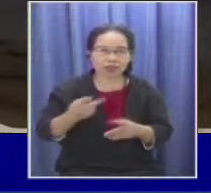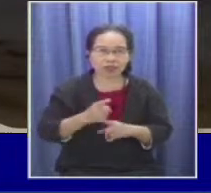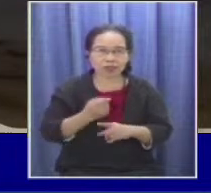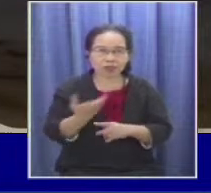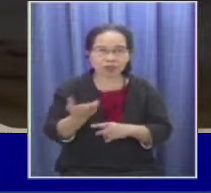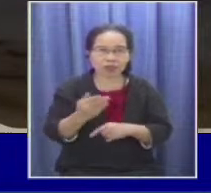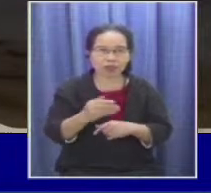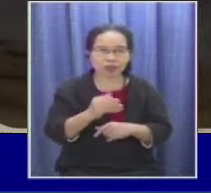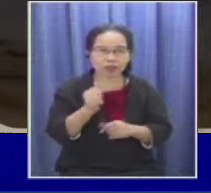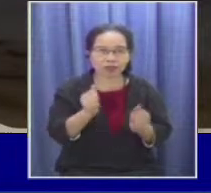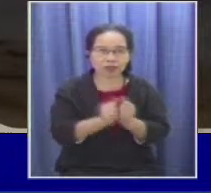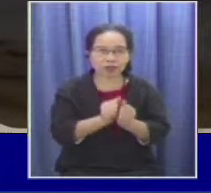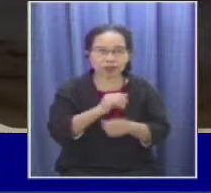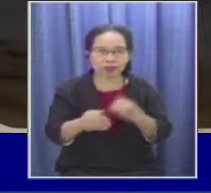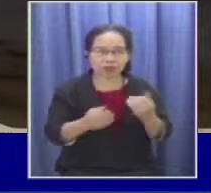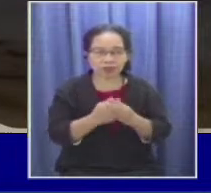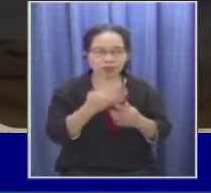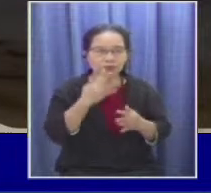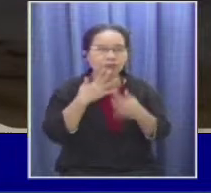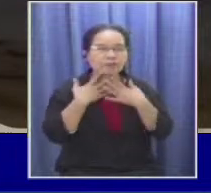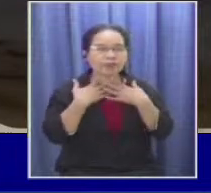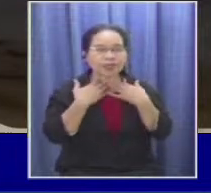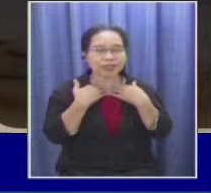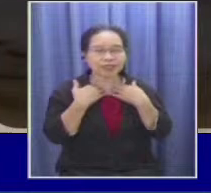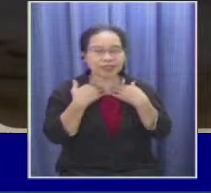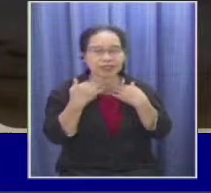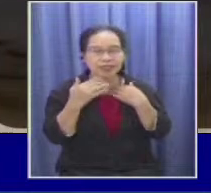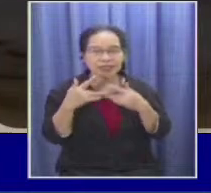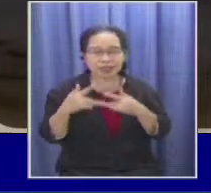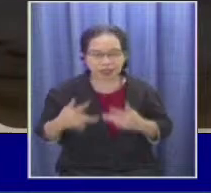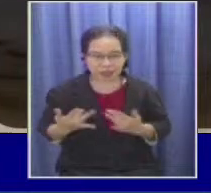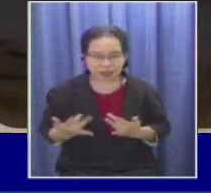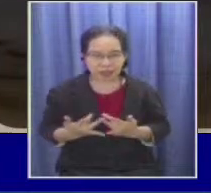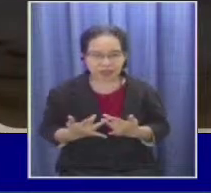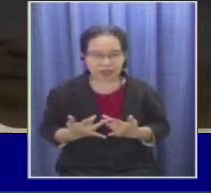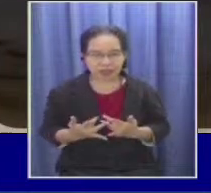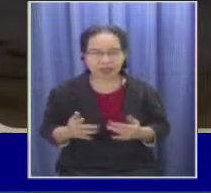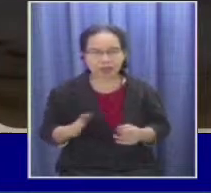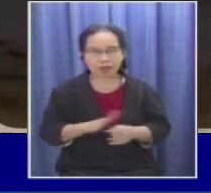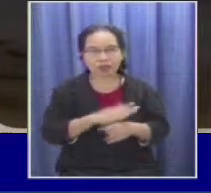na se wo no saa na manyina hye wakoma mu a ya udie